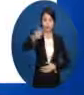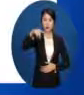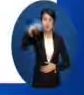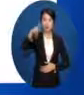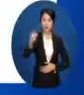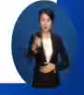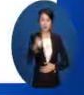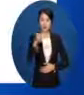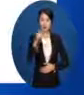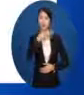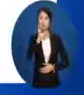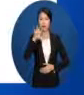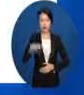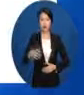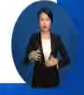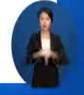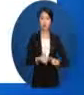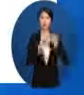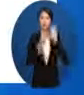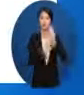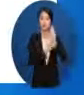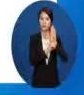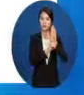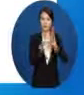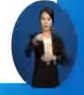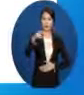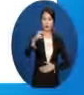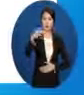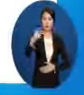주식회사 선영 BNC에서 경리 사무원을 모집합니다.